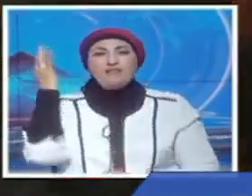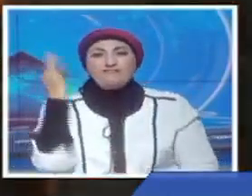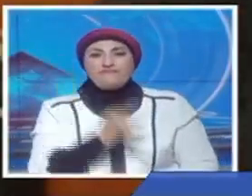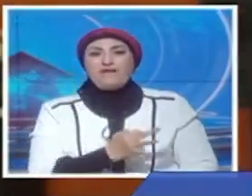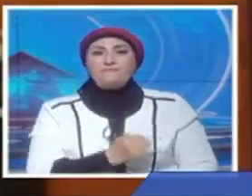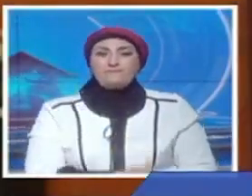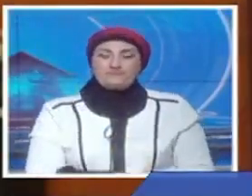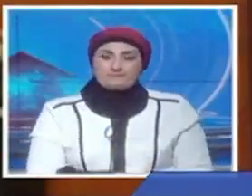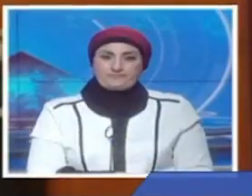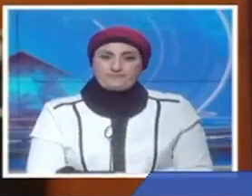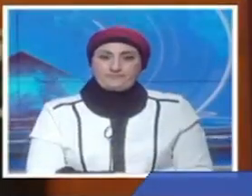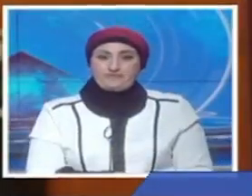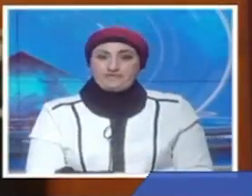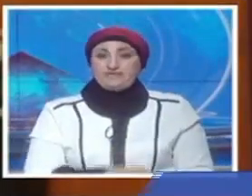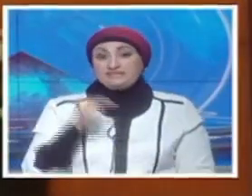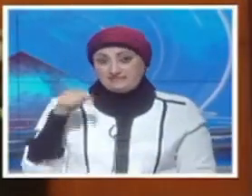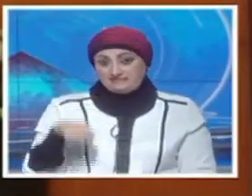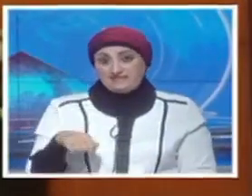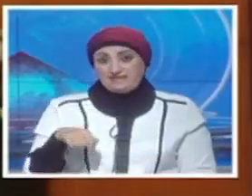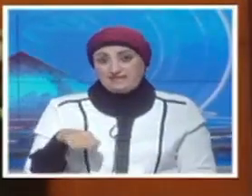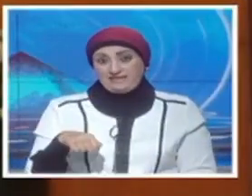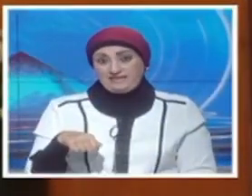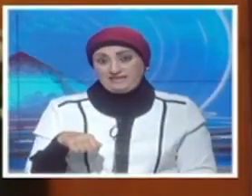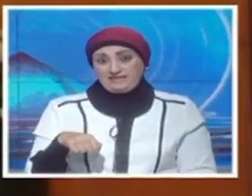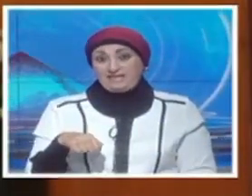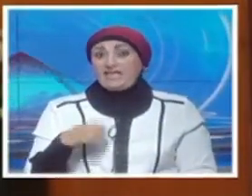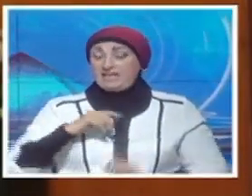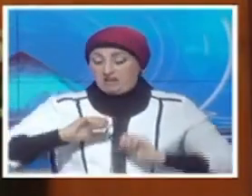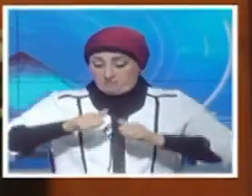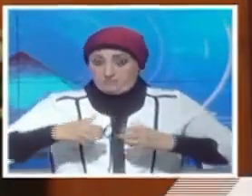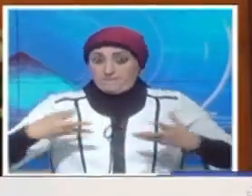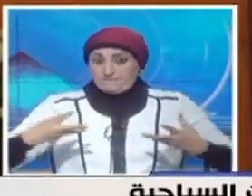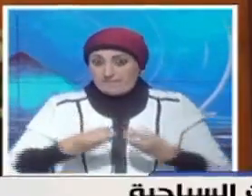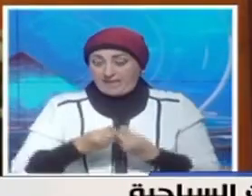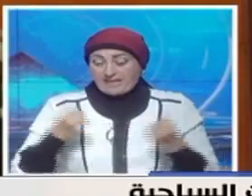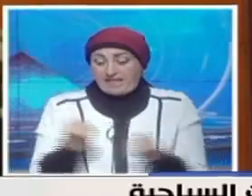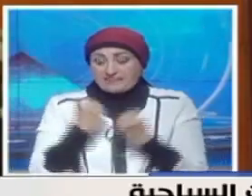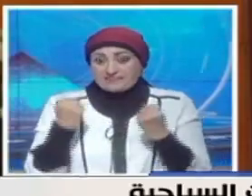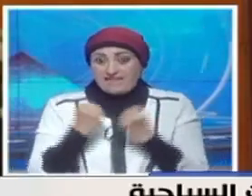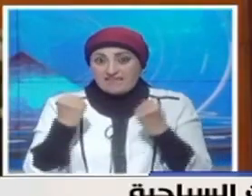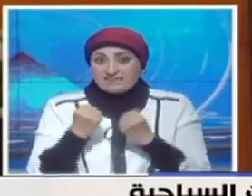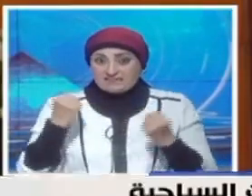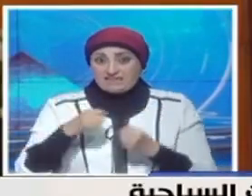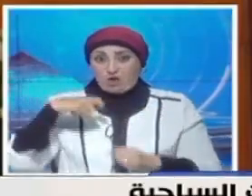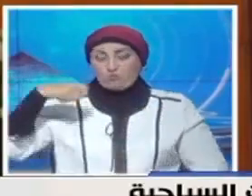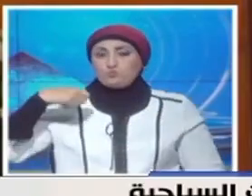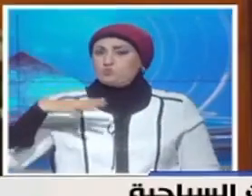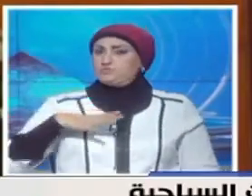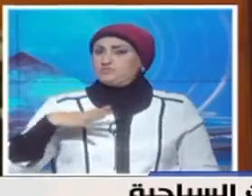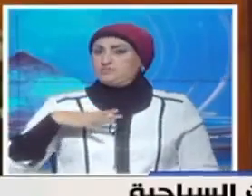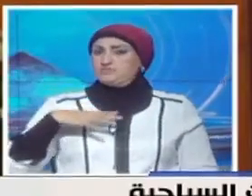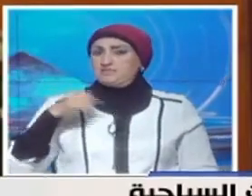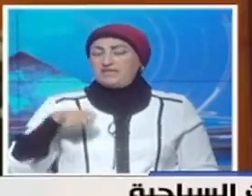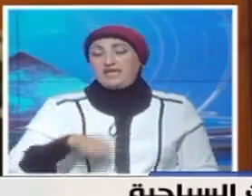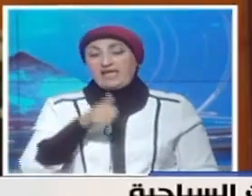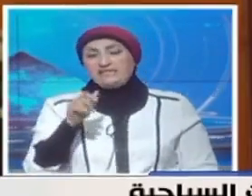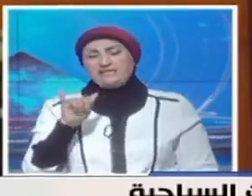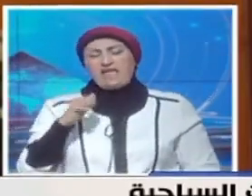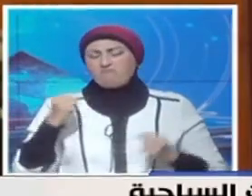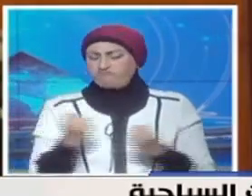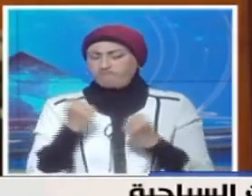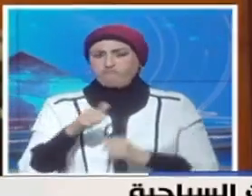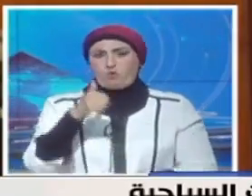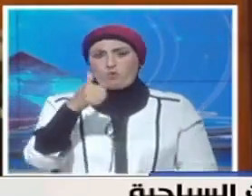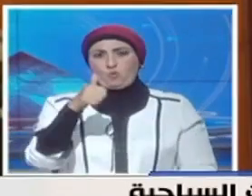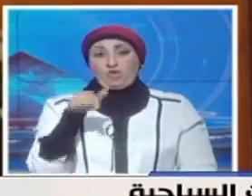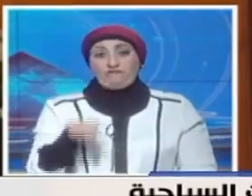تمام؟ فلذلك احنا طبعا شاركنا، عندنا موضوع تدريب، دكتور عندنا مدير تدريب عندنا اسمها استاذه ايام، الناس النشطه جدا جدا جدا